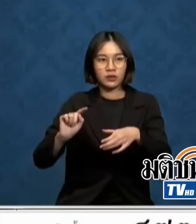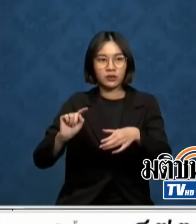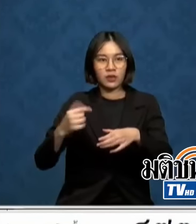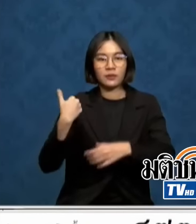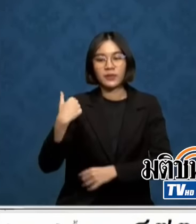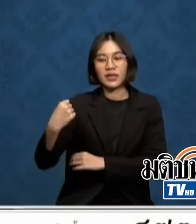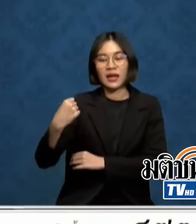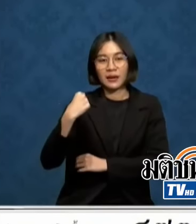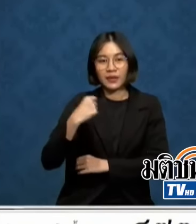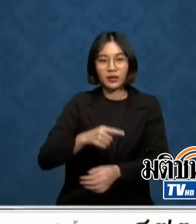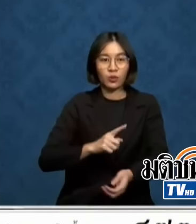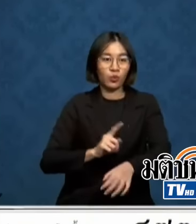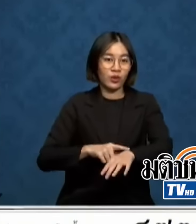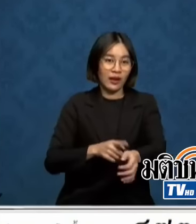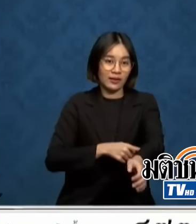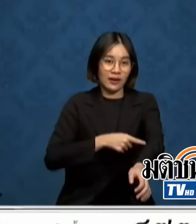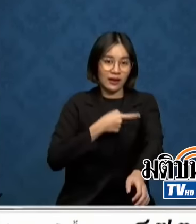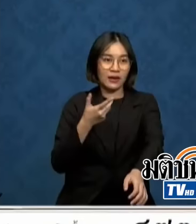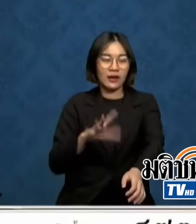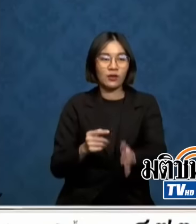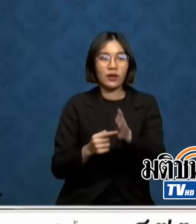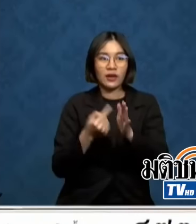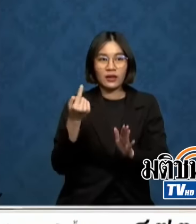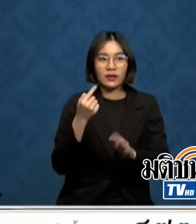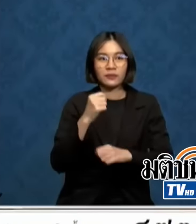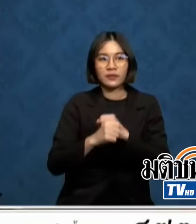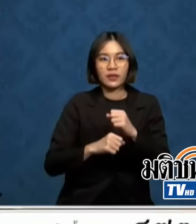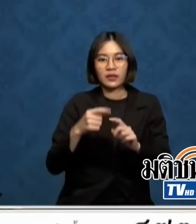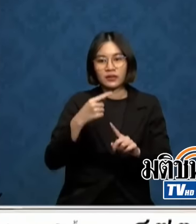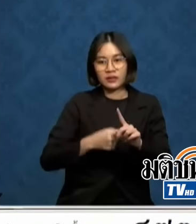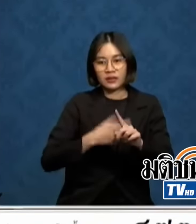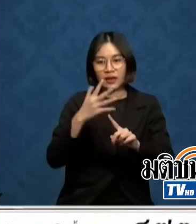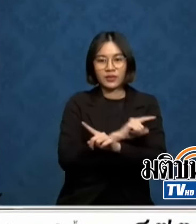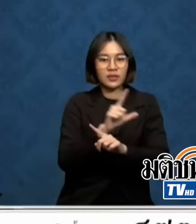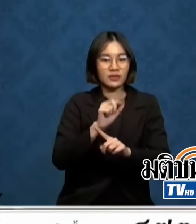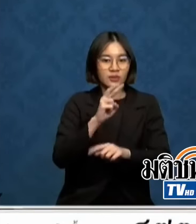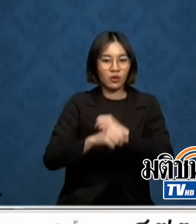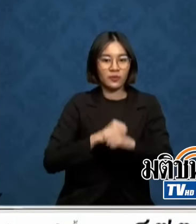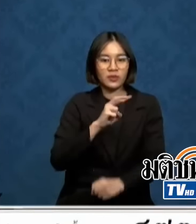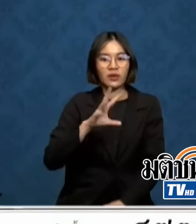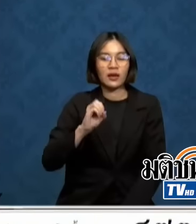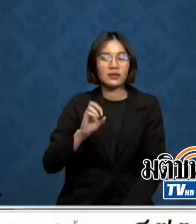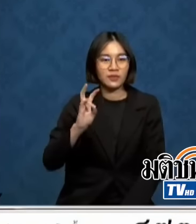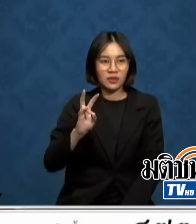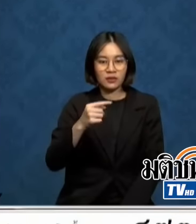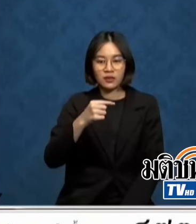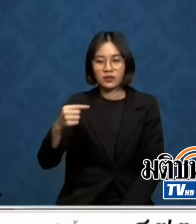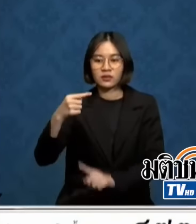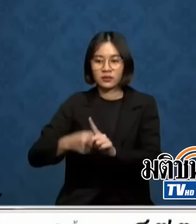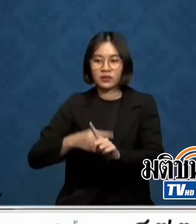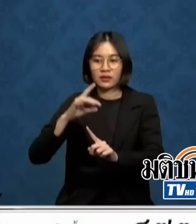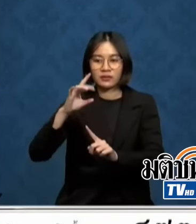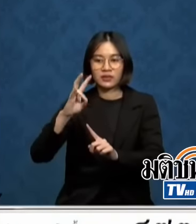ครองอำนาจมาเป็นเวลายานานตั้งแต่ 22พฤษภาคม2557ถึง 16